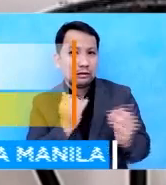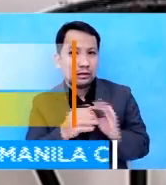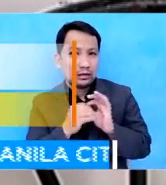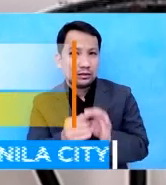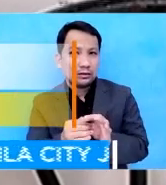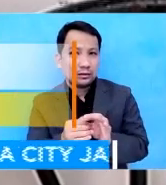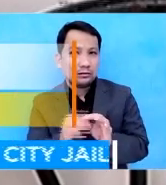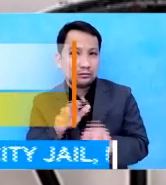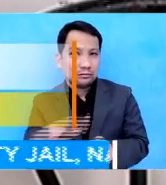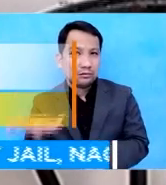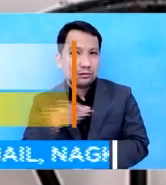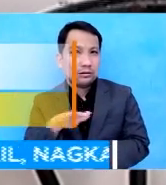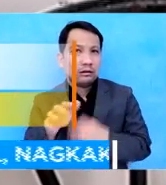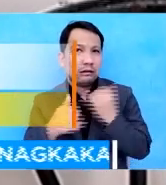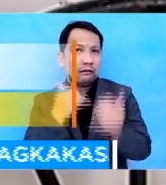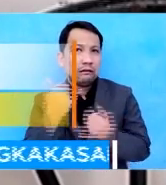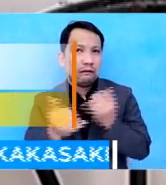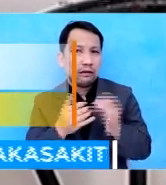lang.